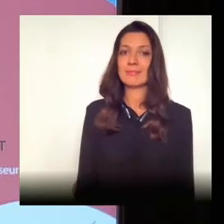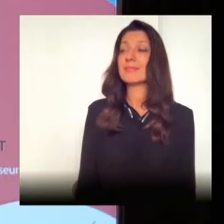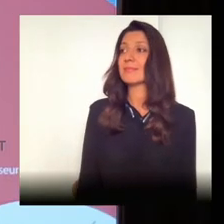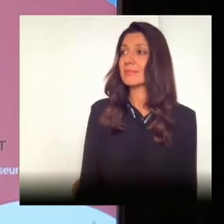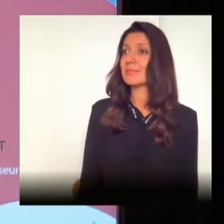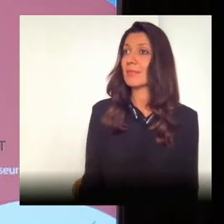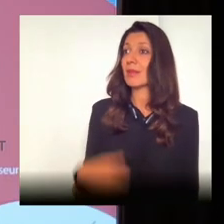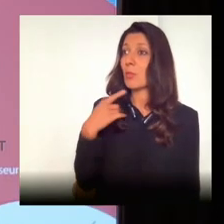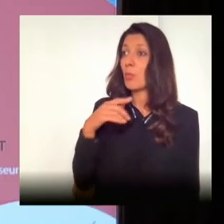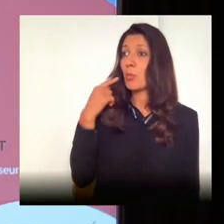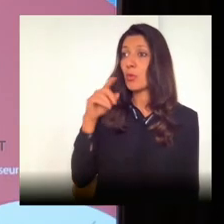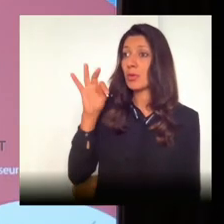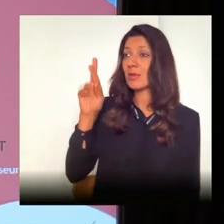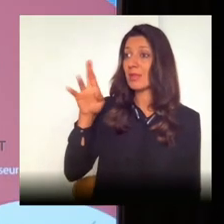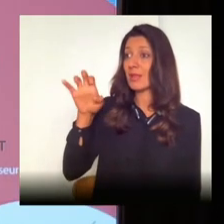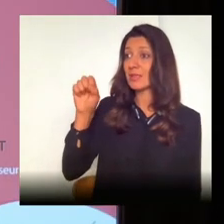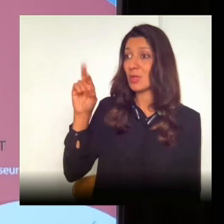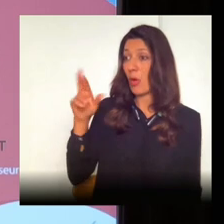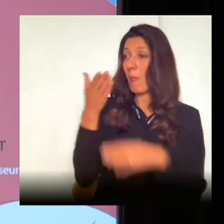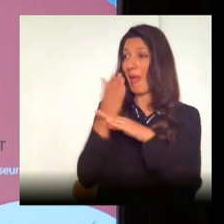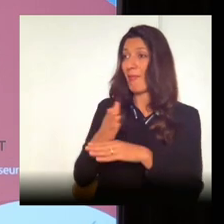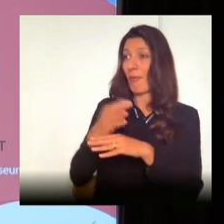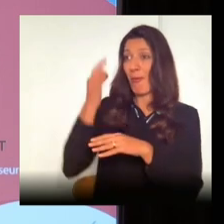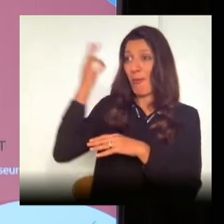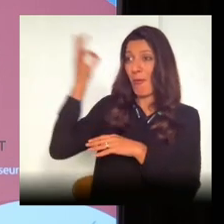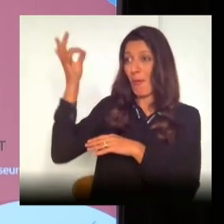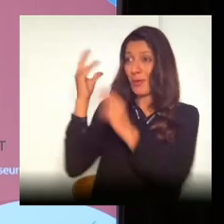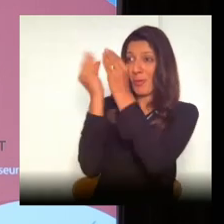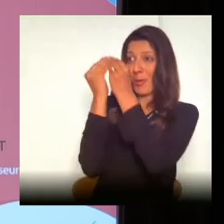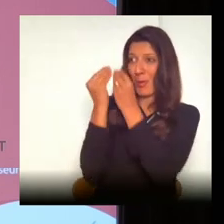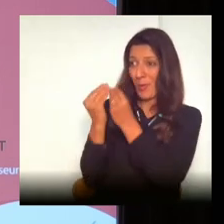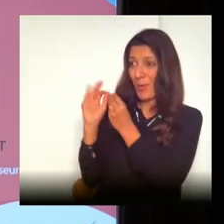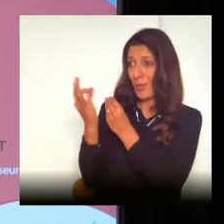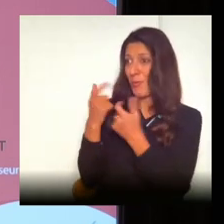Trésor, Macunda, s'il vous plaît. Ouais. Et je peux même dire à Trésor que...